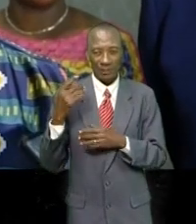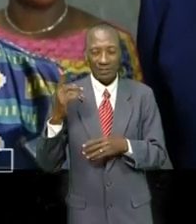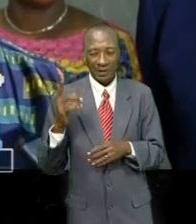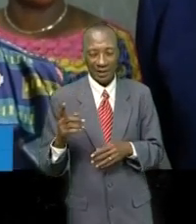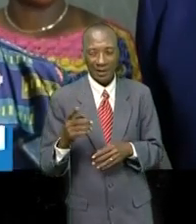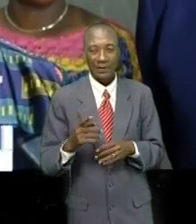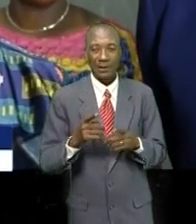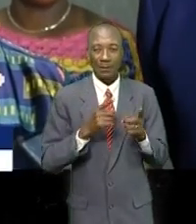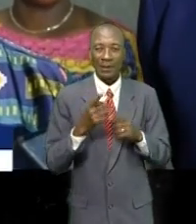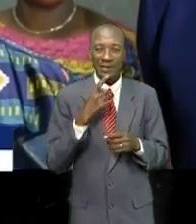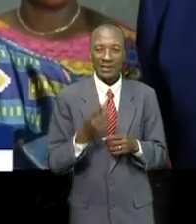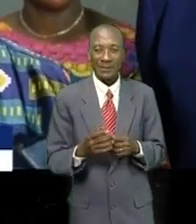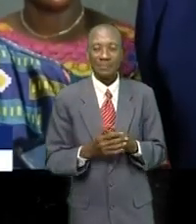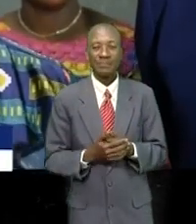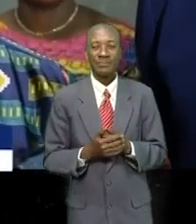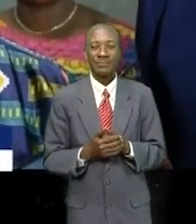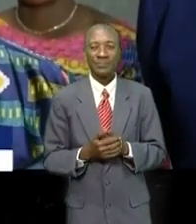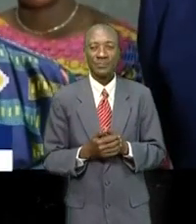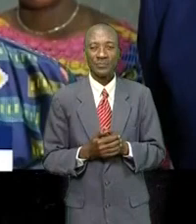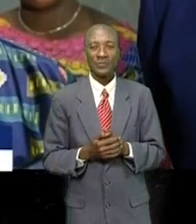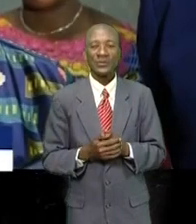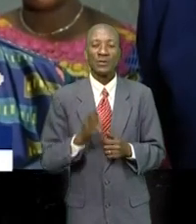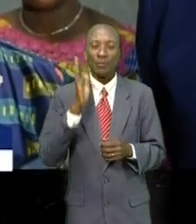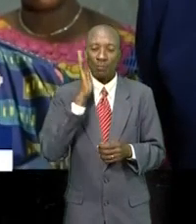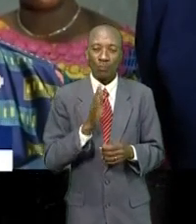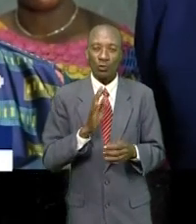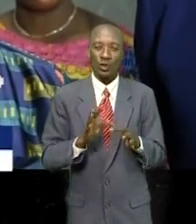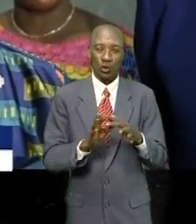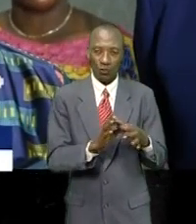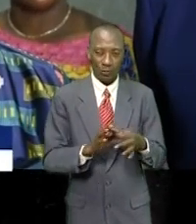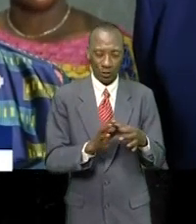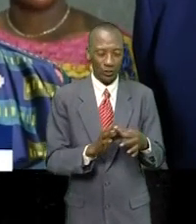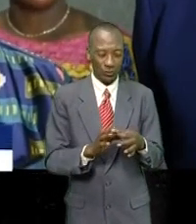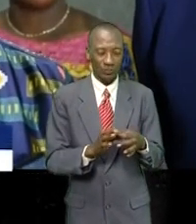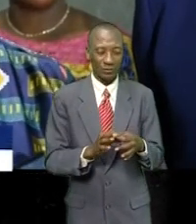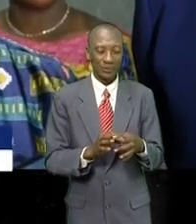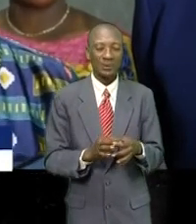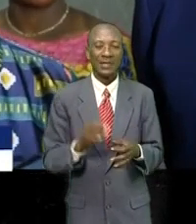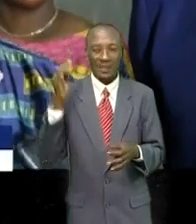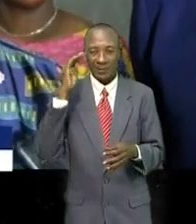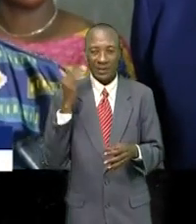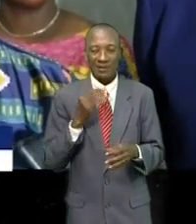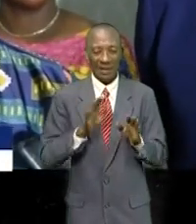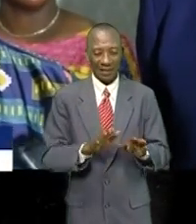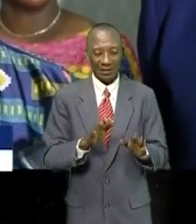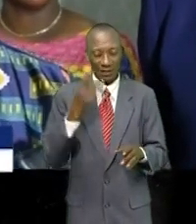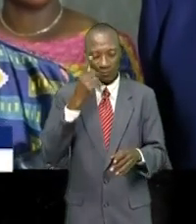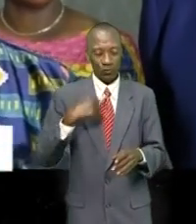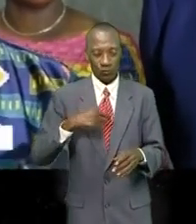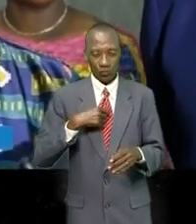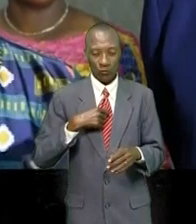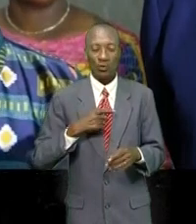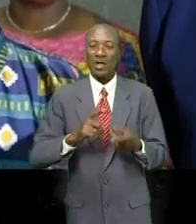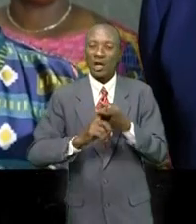une collaboration, une très franche collaboration. Il attend de nous un climat de confiance. Et nous, de notre